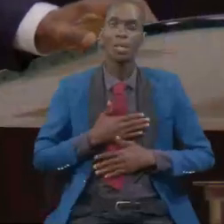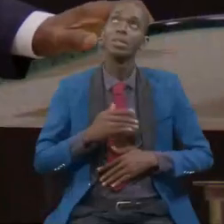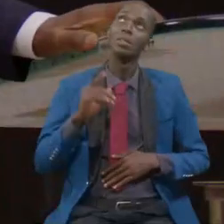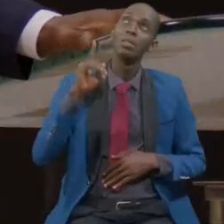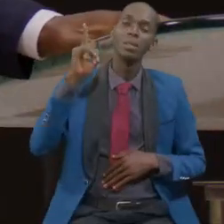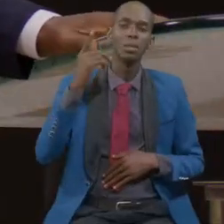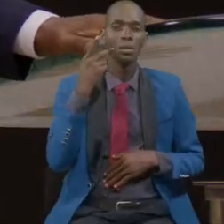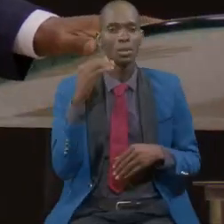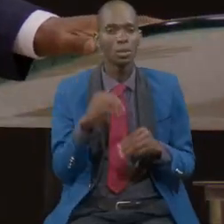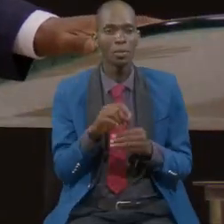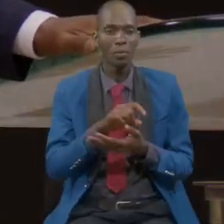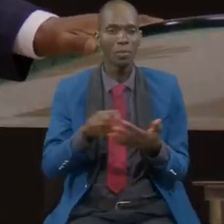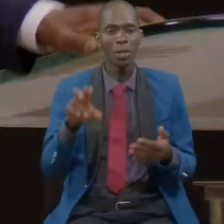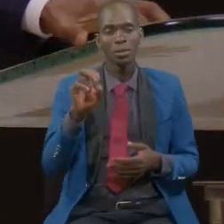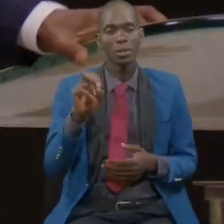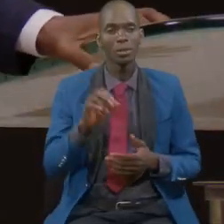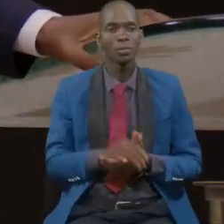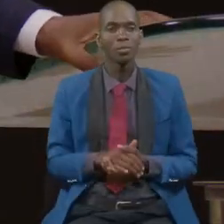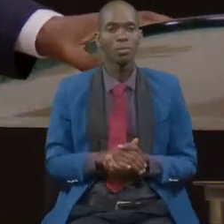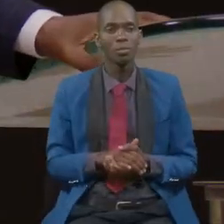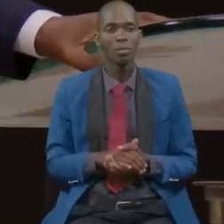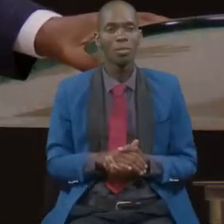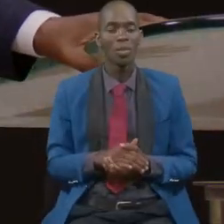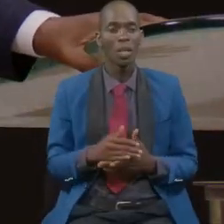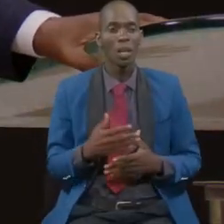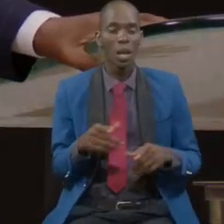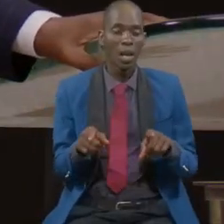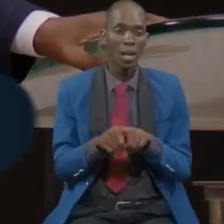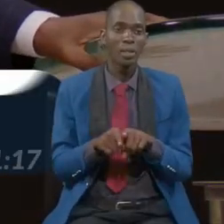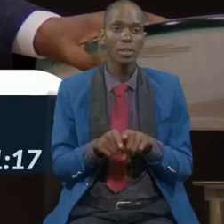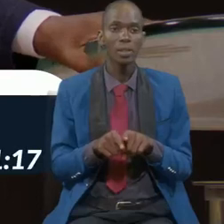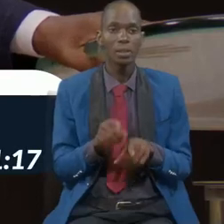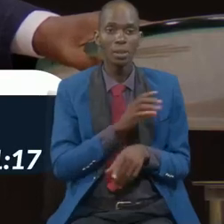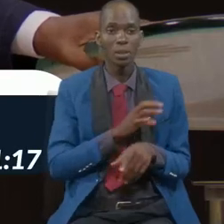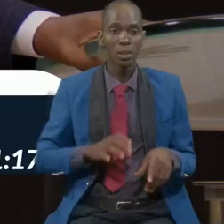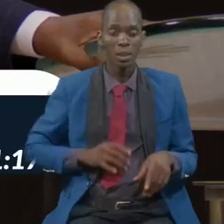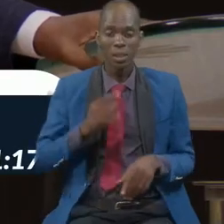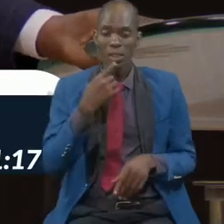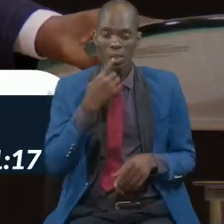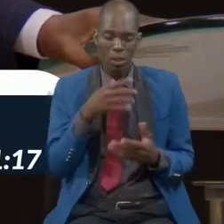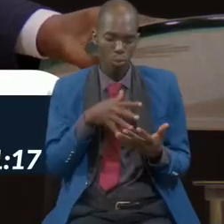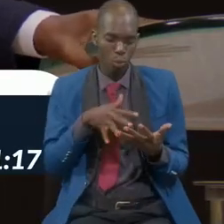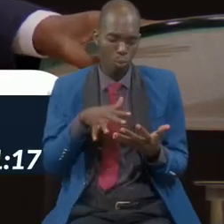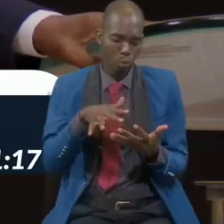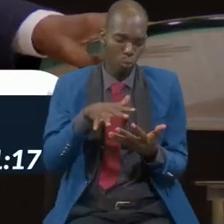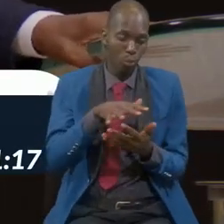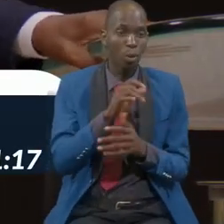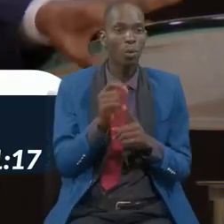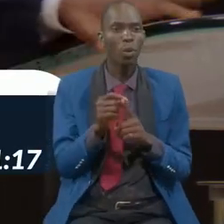agréable. » Voilà le verset 30. Verset 30. Comme Jésus parlait ainsi,